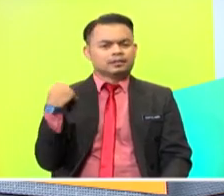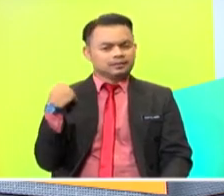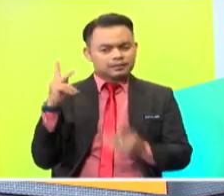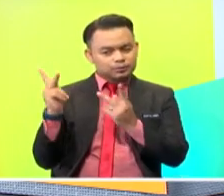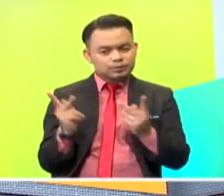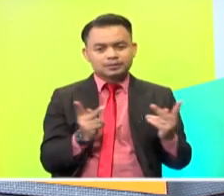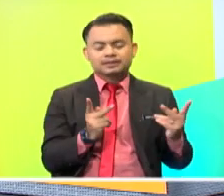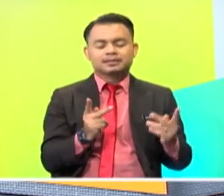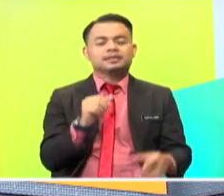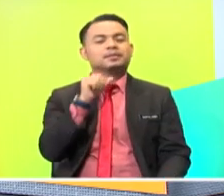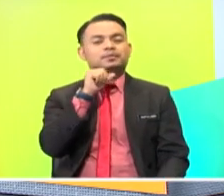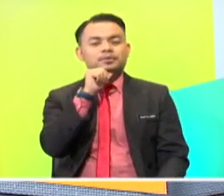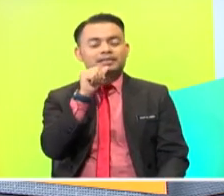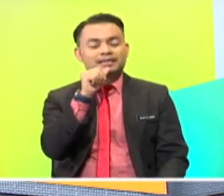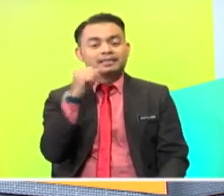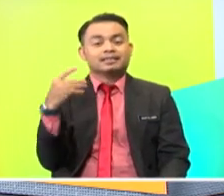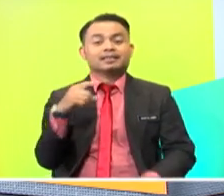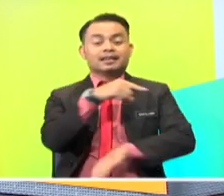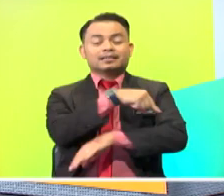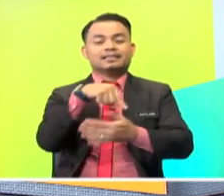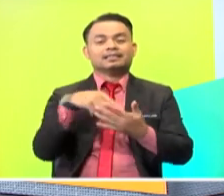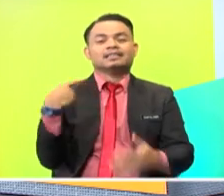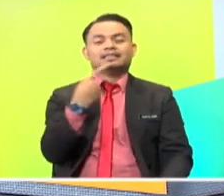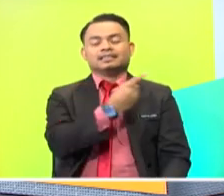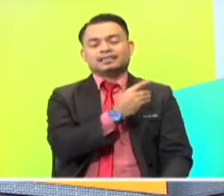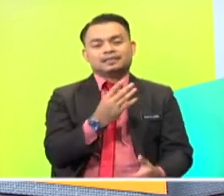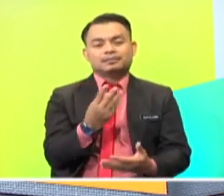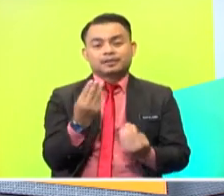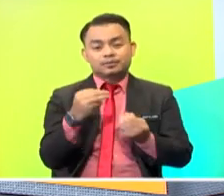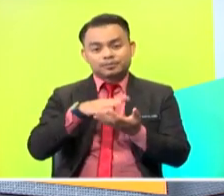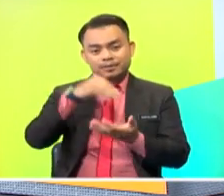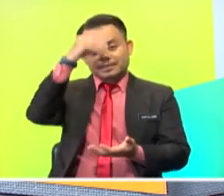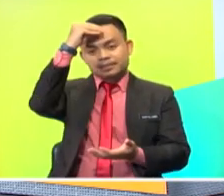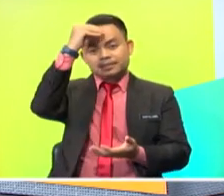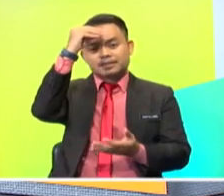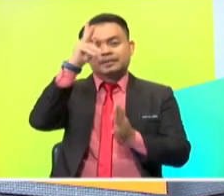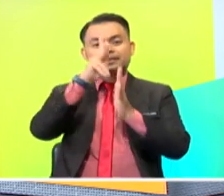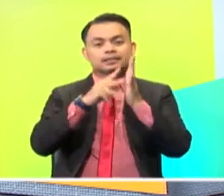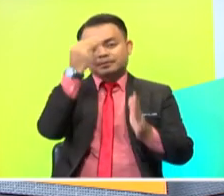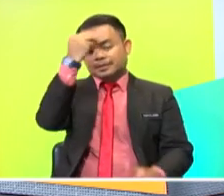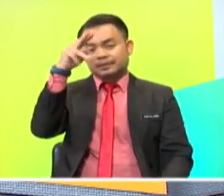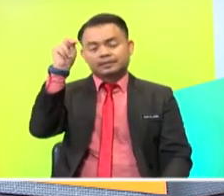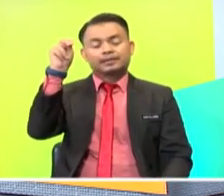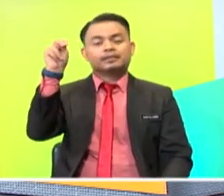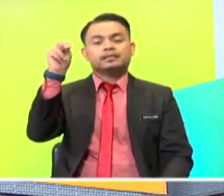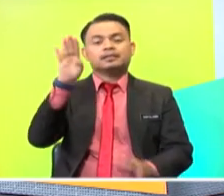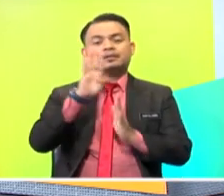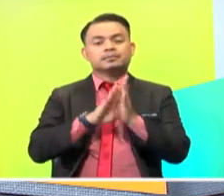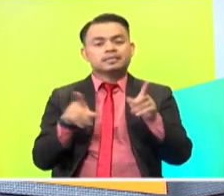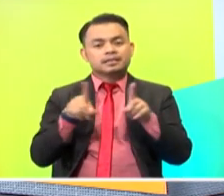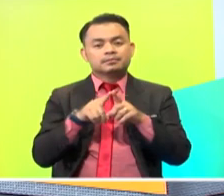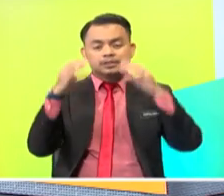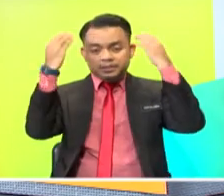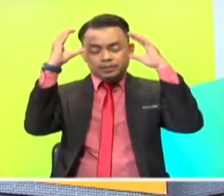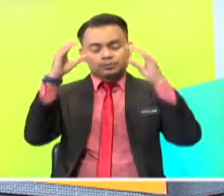tidak hari ini kita enggak belajar kemahiran gue sama-sama ciu kita tapi sebelum itu seperti biasa kapikane